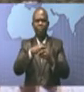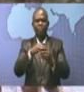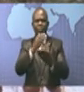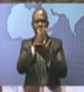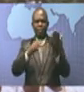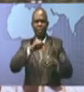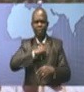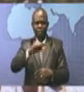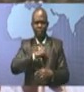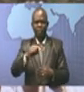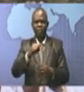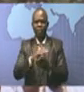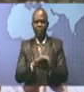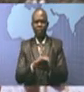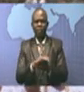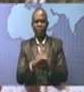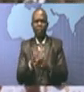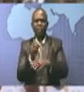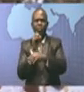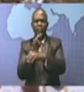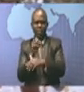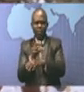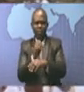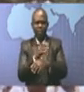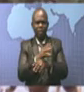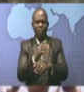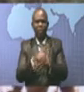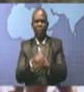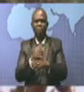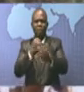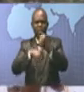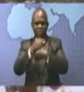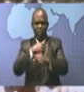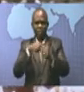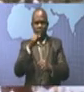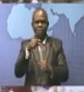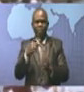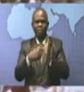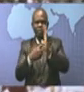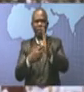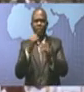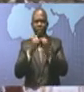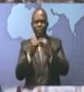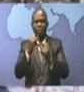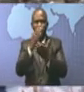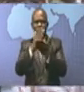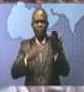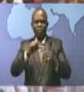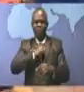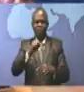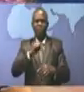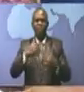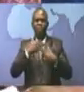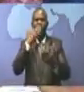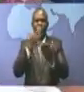issues du parti dans la province Ngozi pour cette activité qui témoigne que le parti est en bon état dans cette